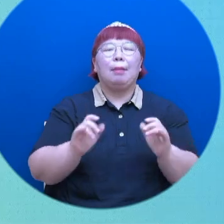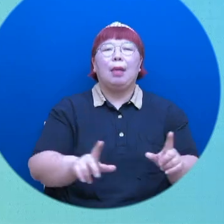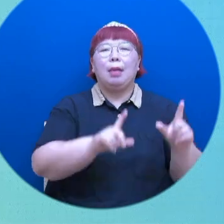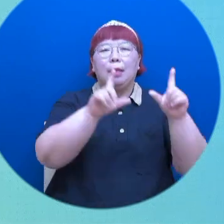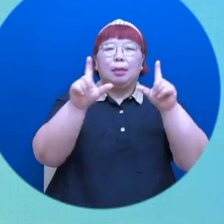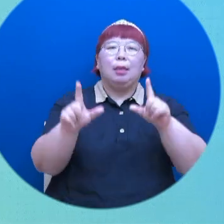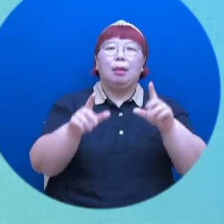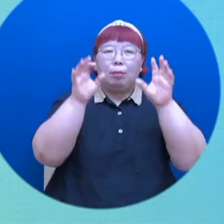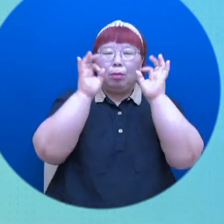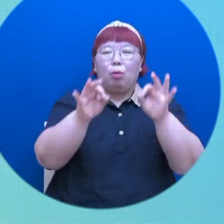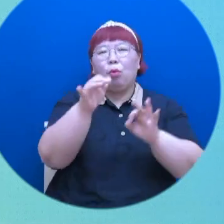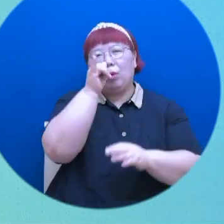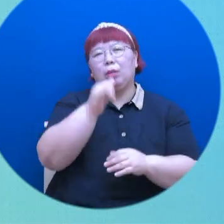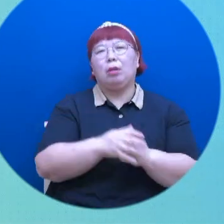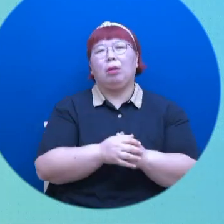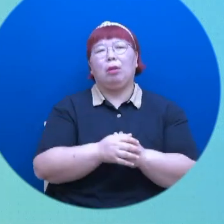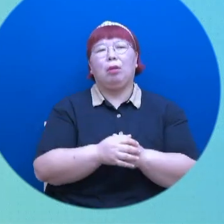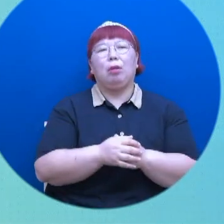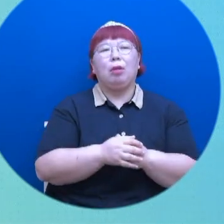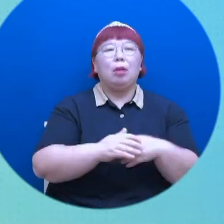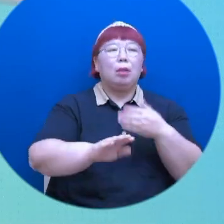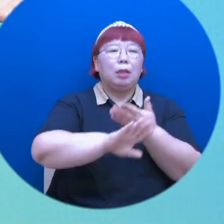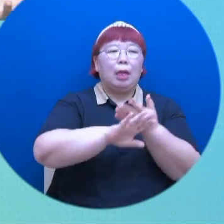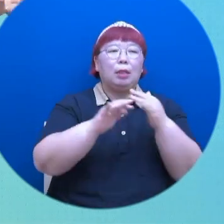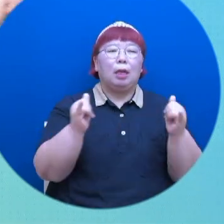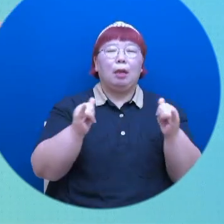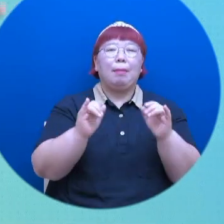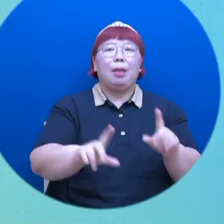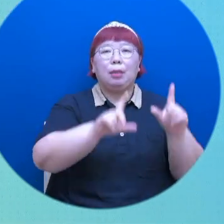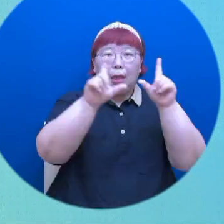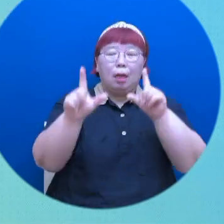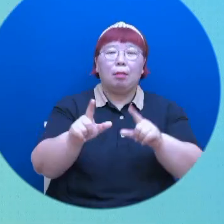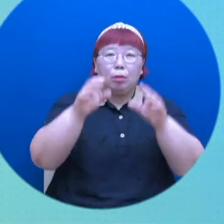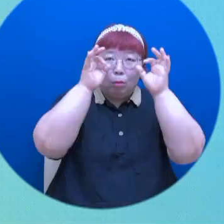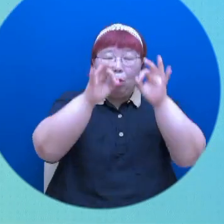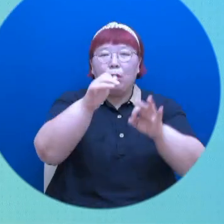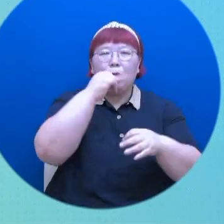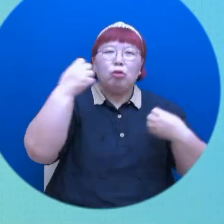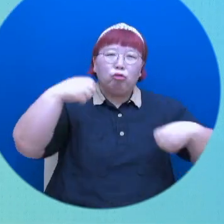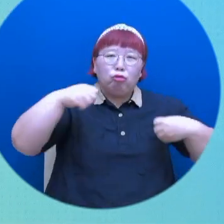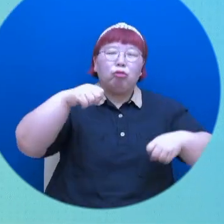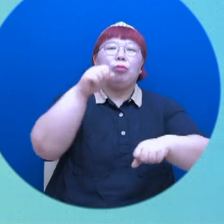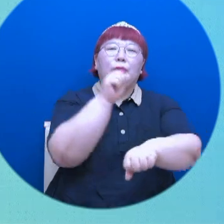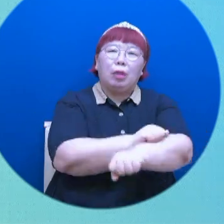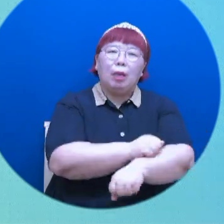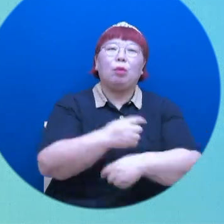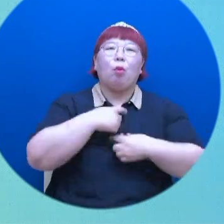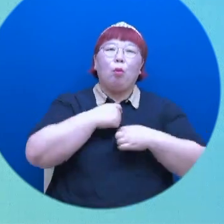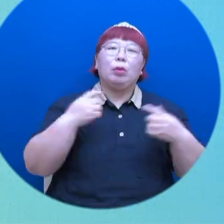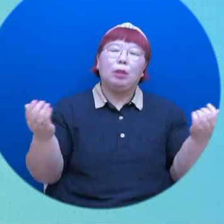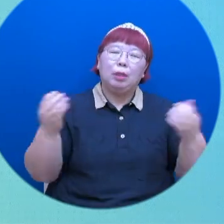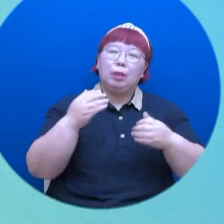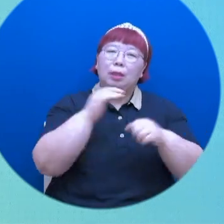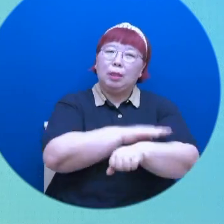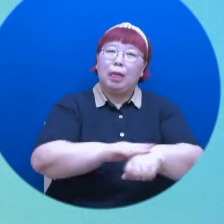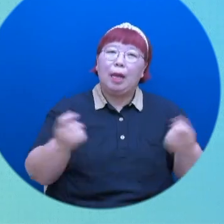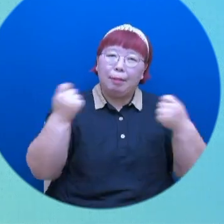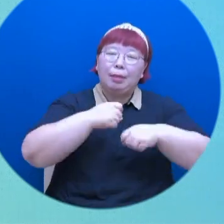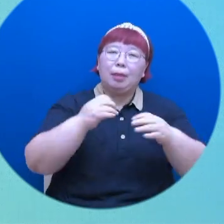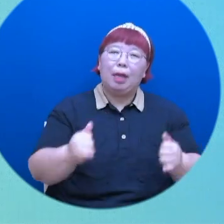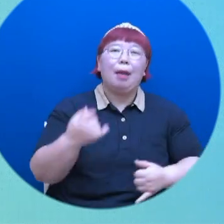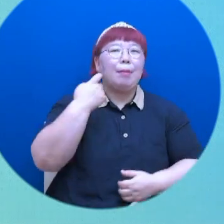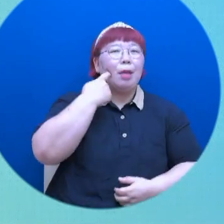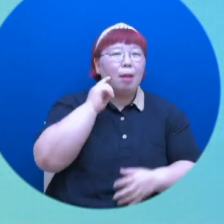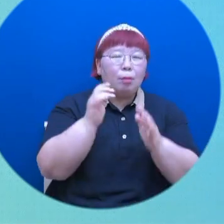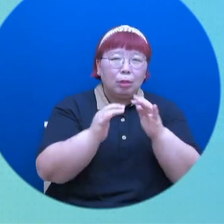보고 있습니다. 타인의 삶을 보고 있어요. 춤을 잘 추는 사람, 옷을 잘 입는 사람, 인형처럼 예쁜